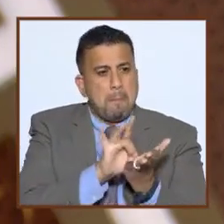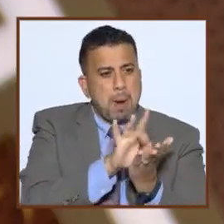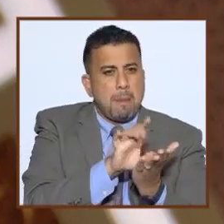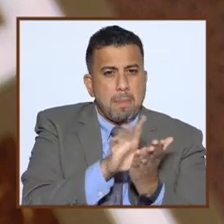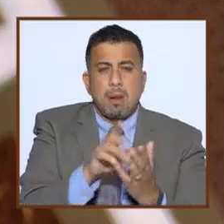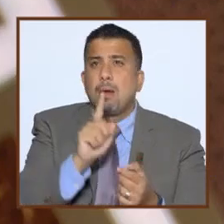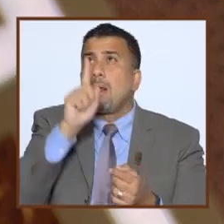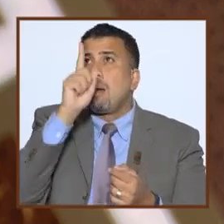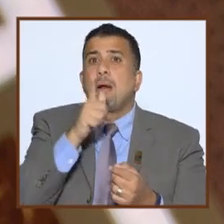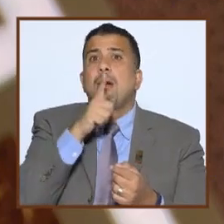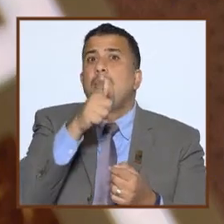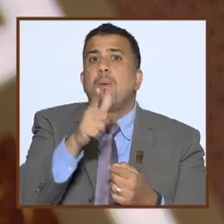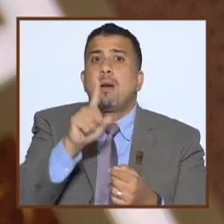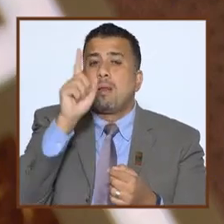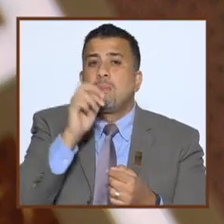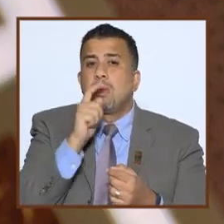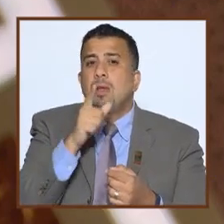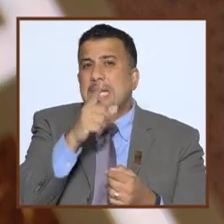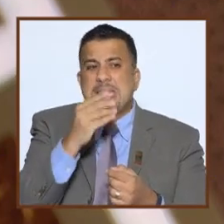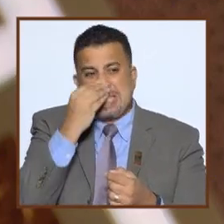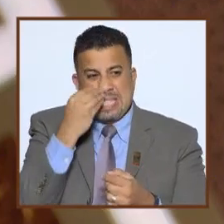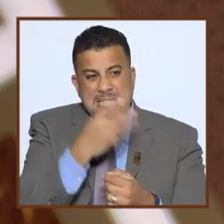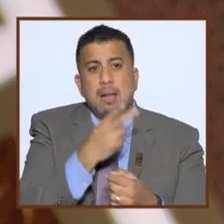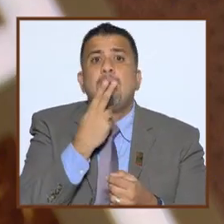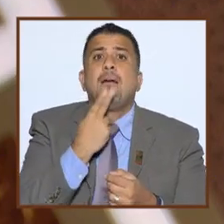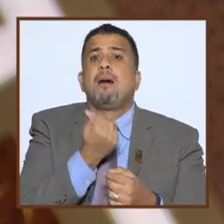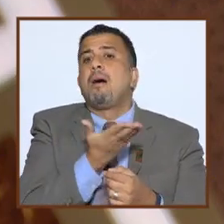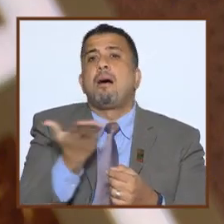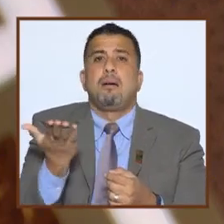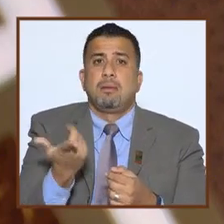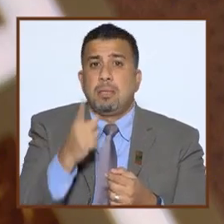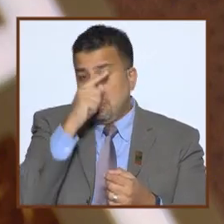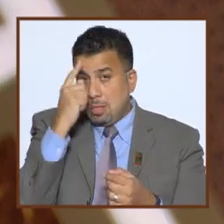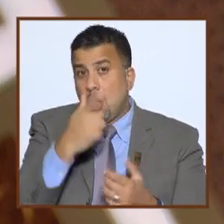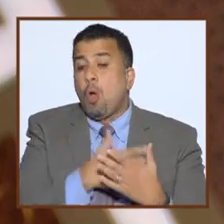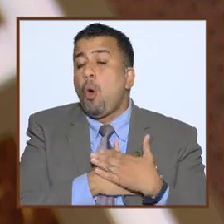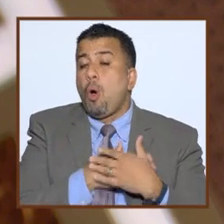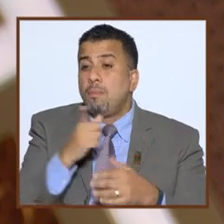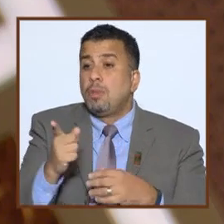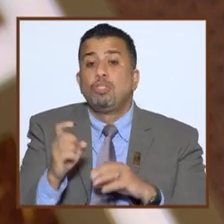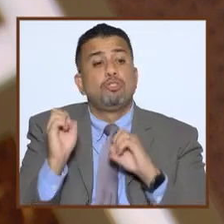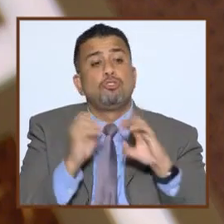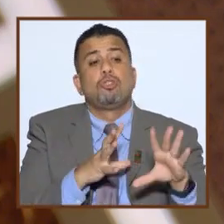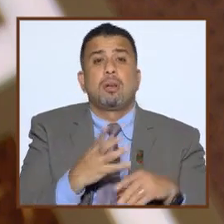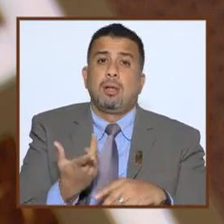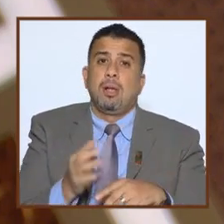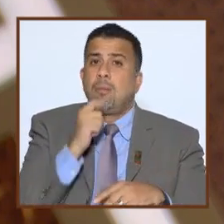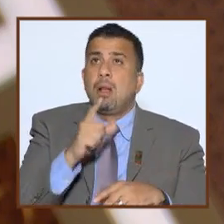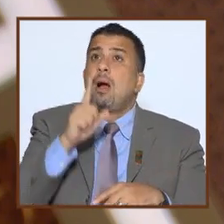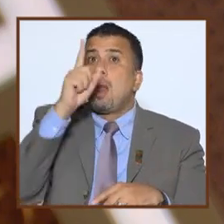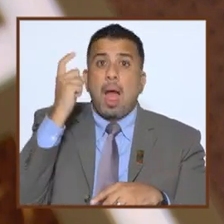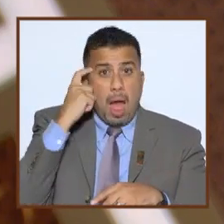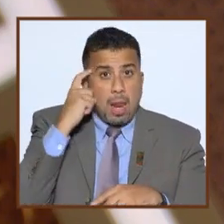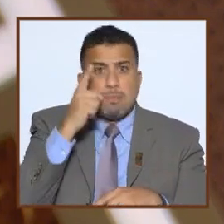دائما قول الله عز وجل وعسى ان تكرهوا شيئا وهو خير لكم وعسى ان تحبوا شيئا وهو شر لكم والله يعلم